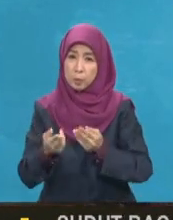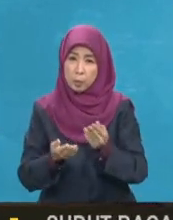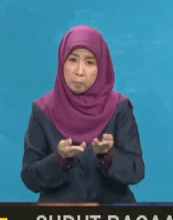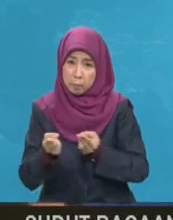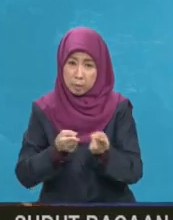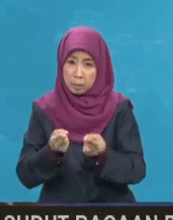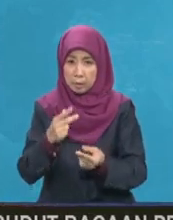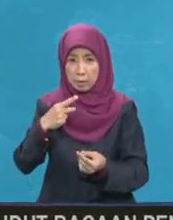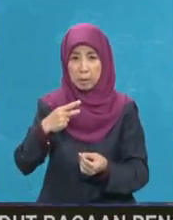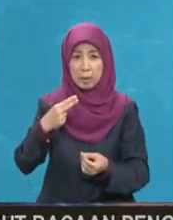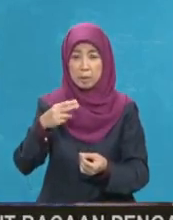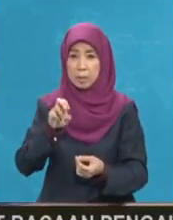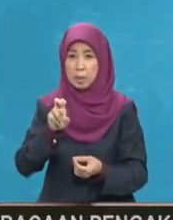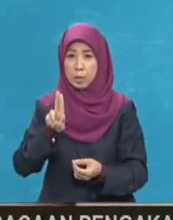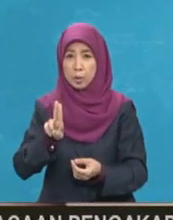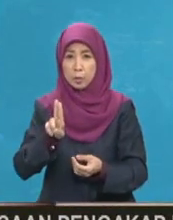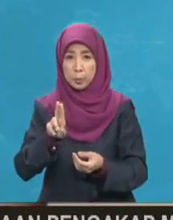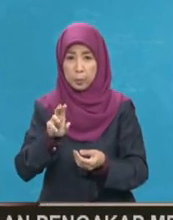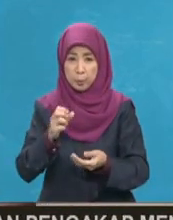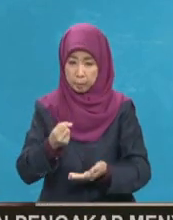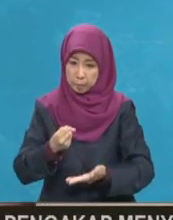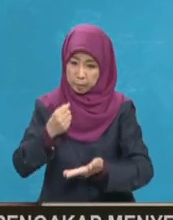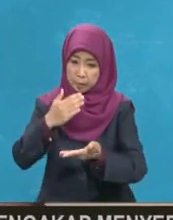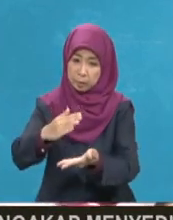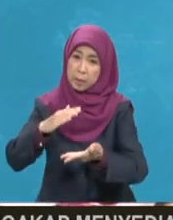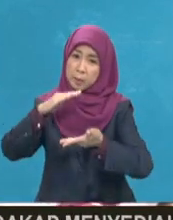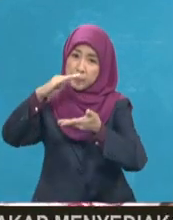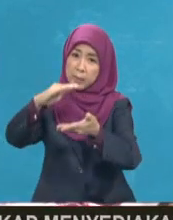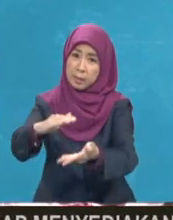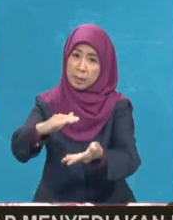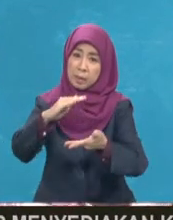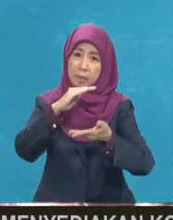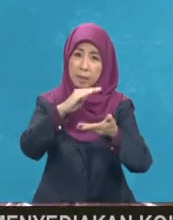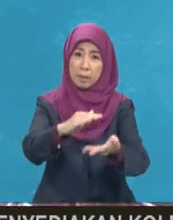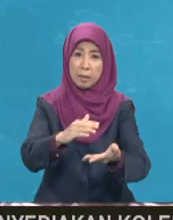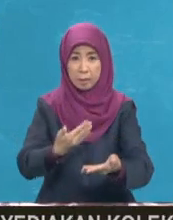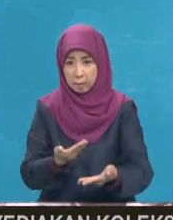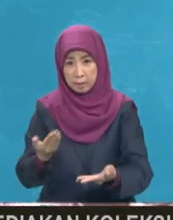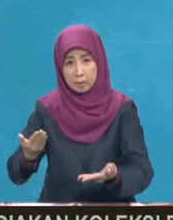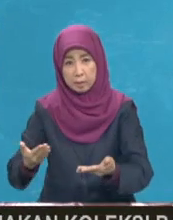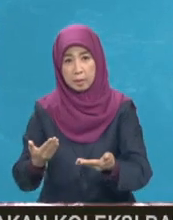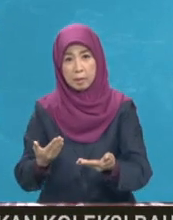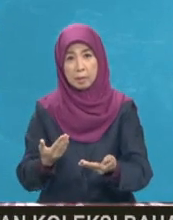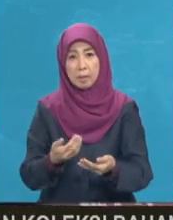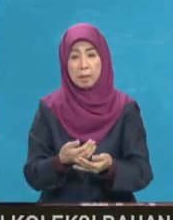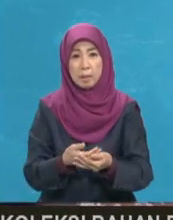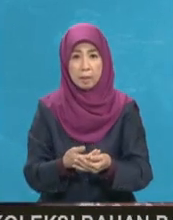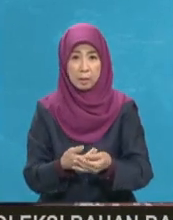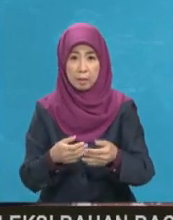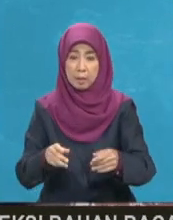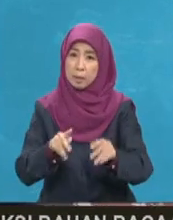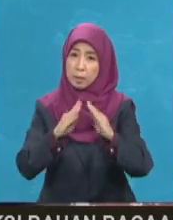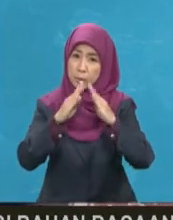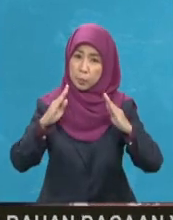CSO sumbangan berupa makanan asasi diserahkan di kediaman empat buah keluarga terbaik band yang tinggal di rumah